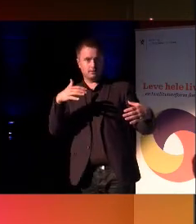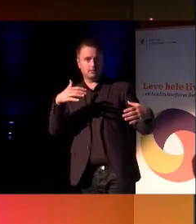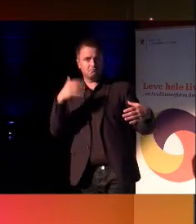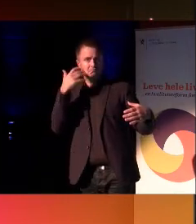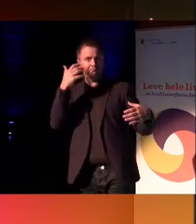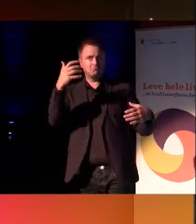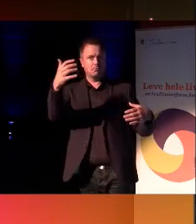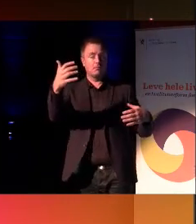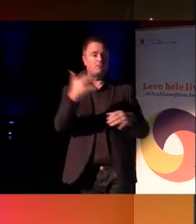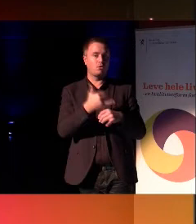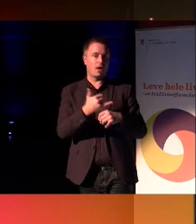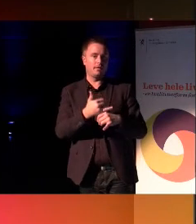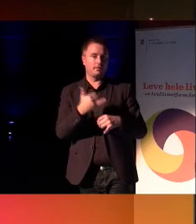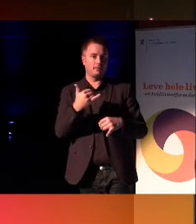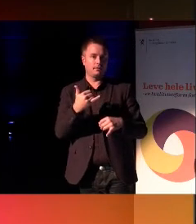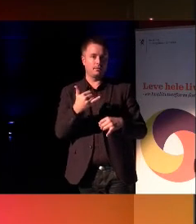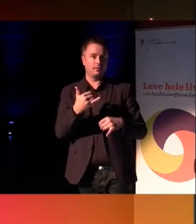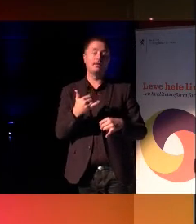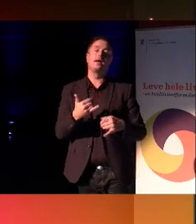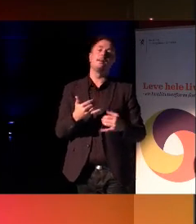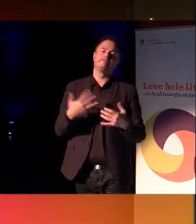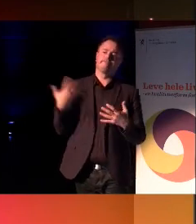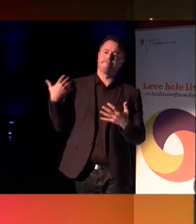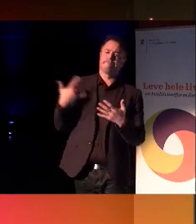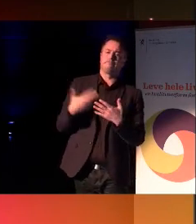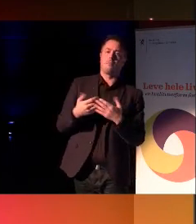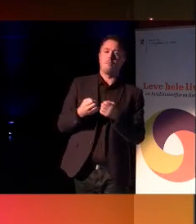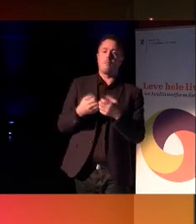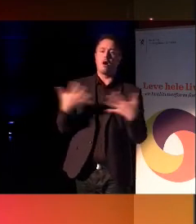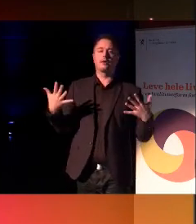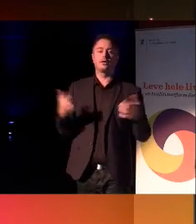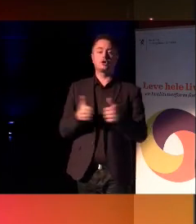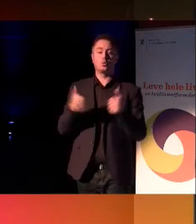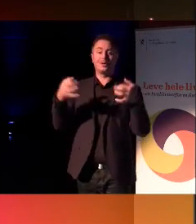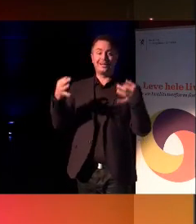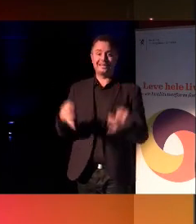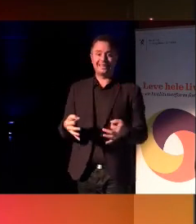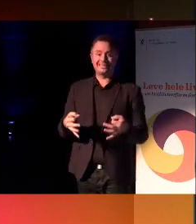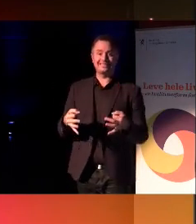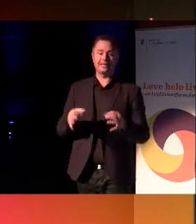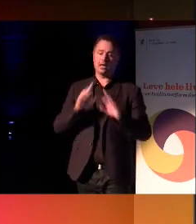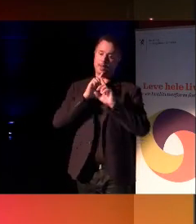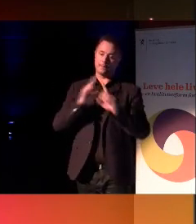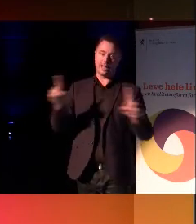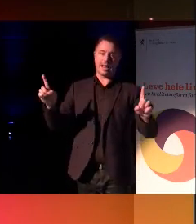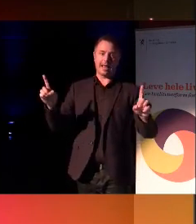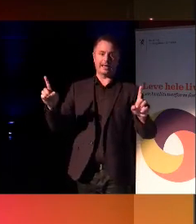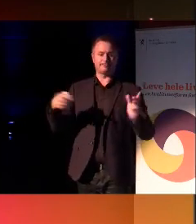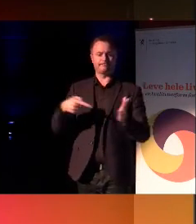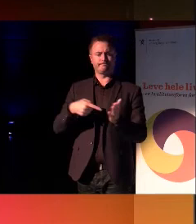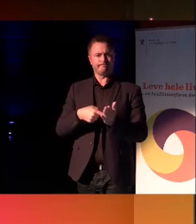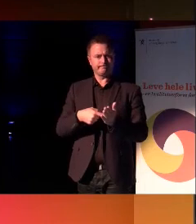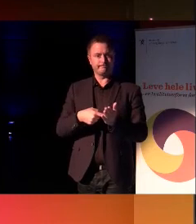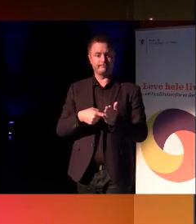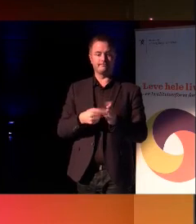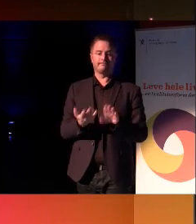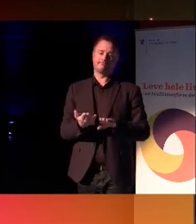Det har jo vært veldig mange stortingsmeldinger som understøtter akkurat det som går på